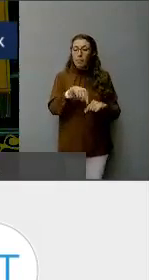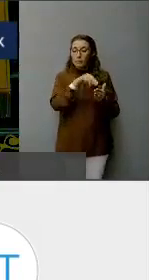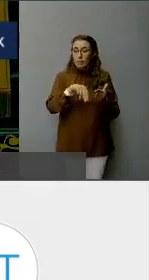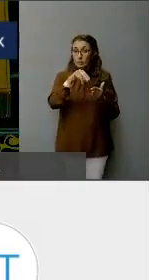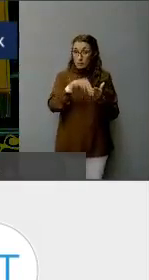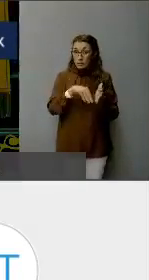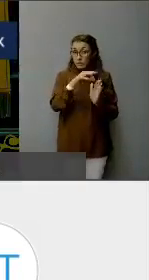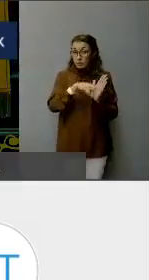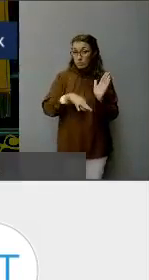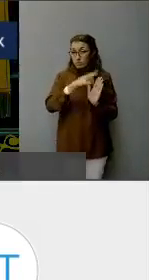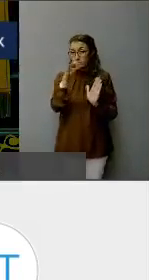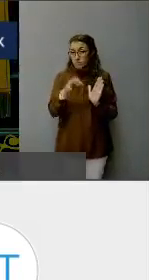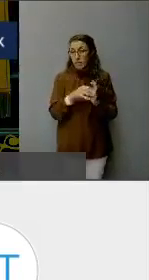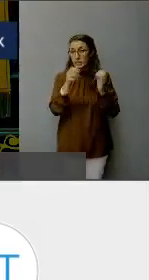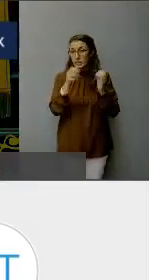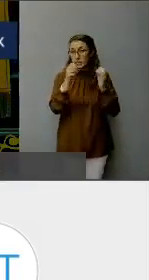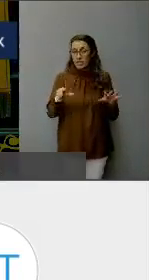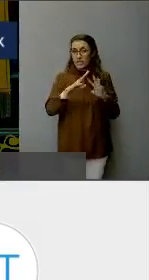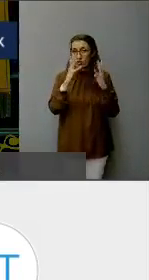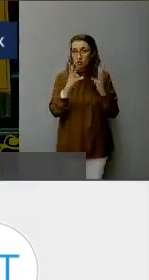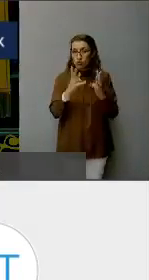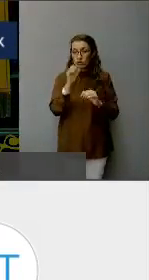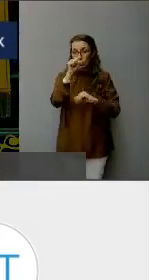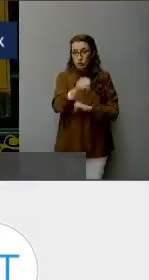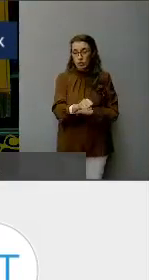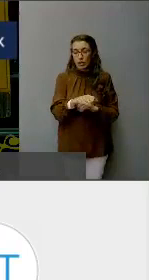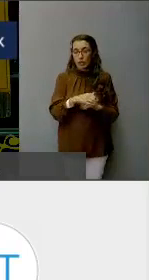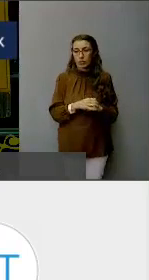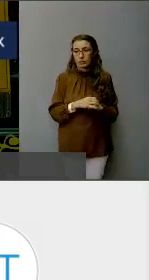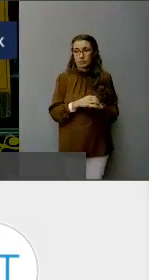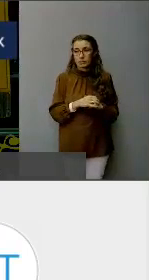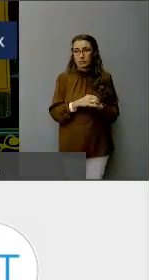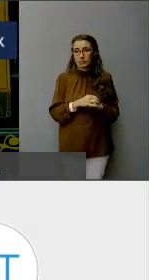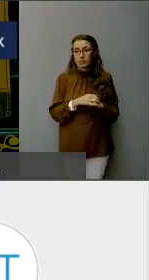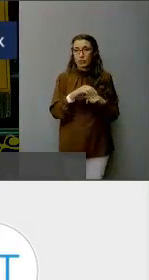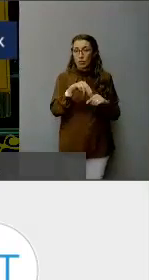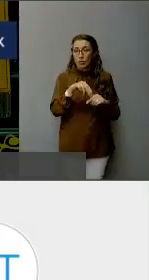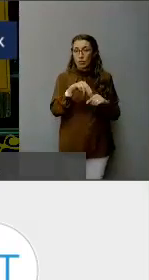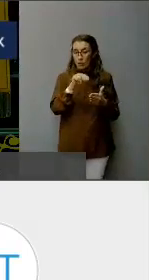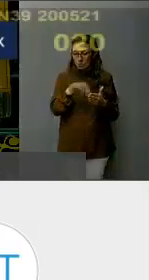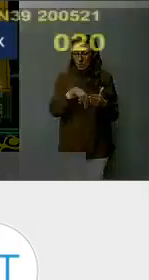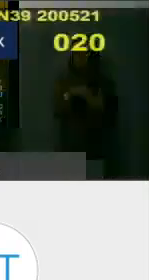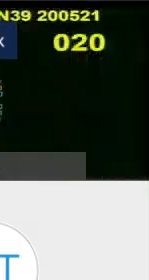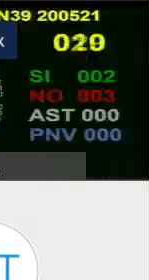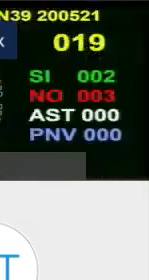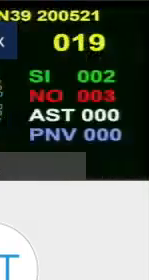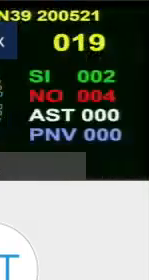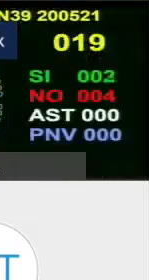17 parere della giunta è contrario si vota